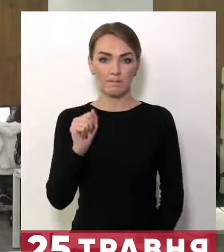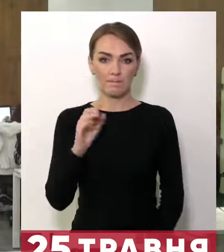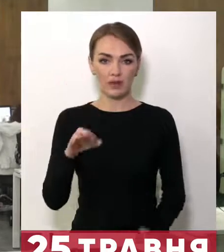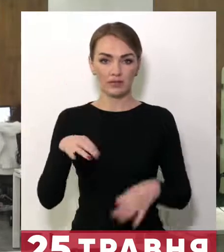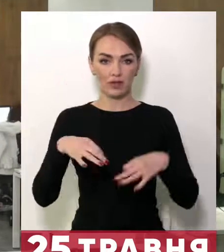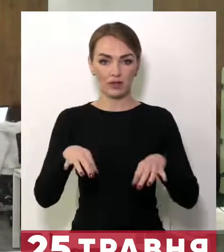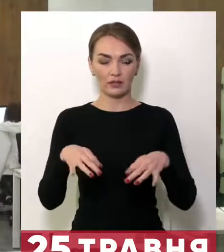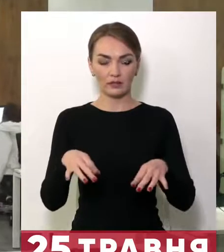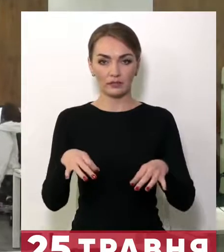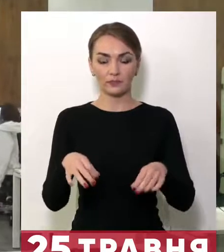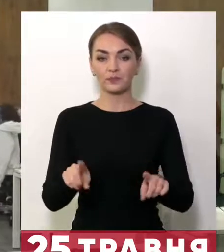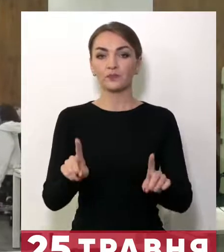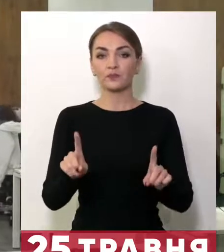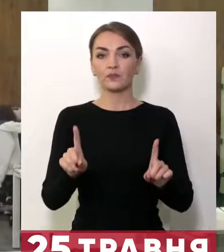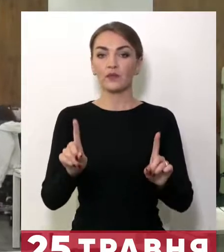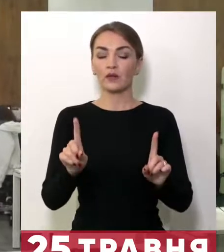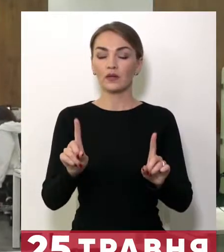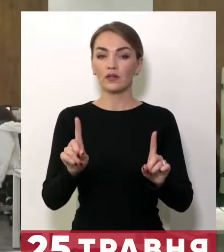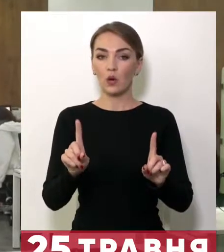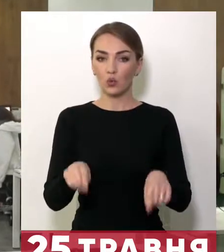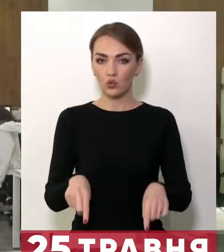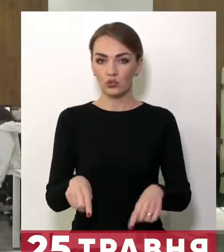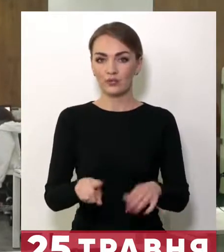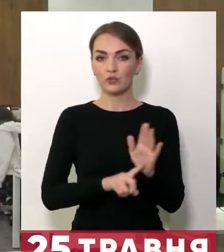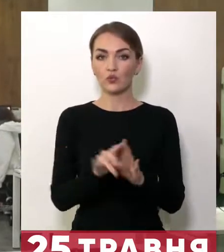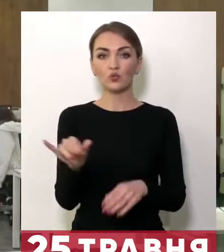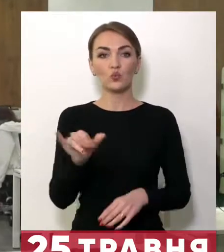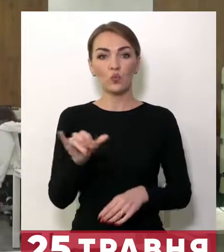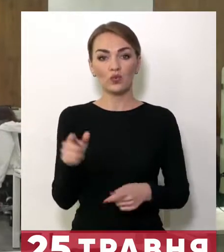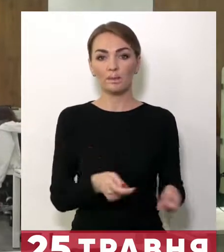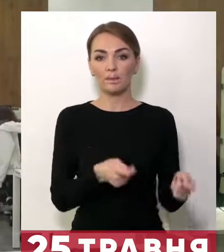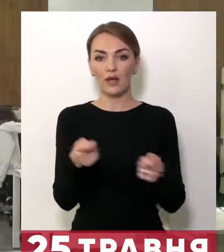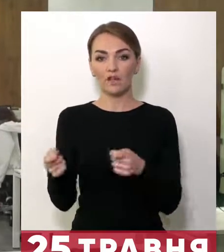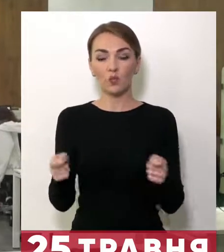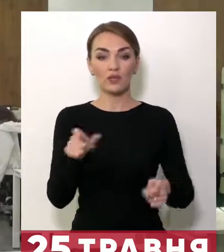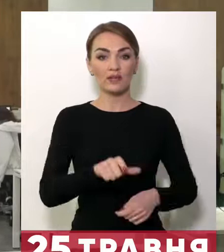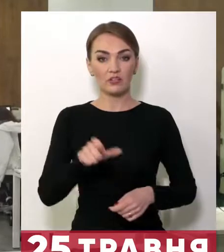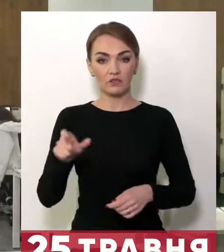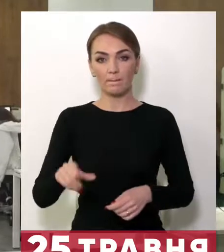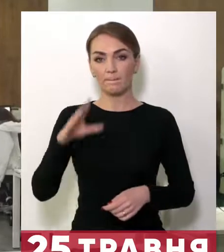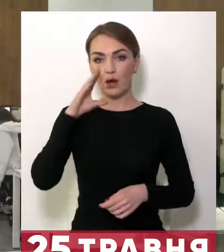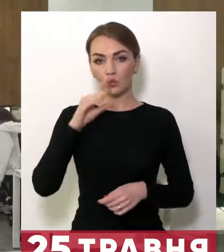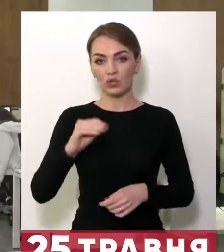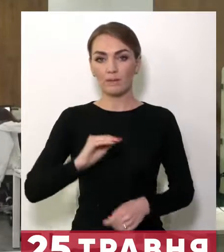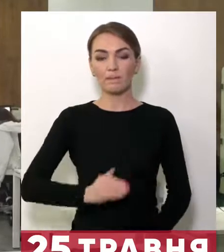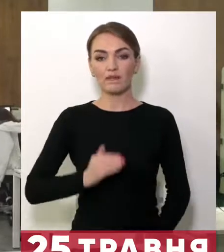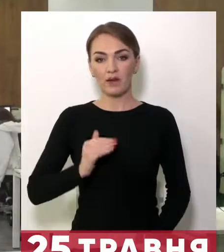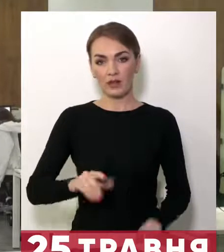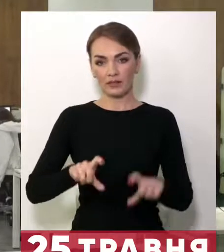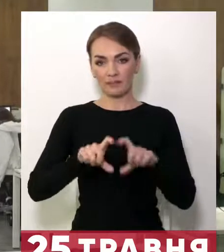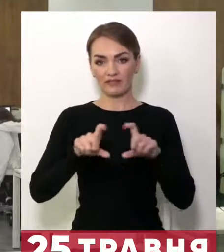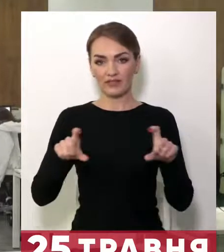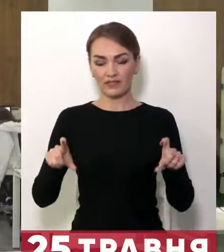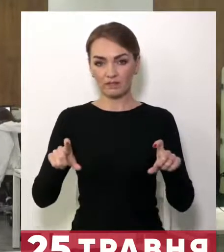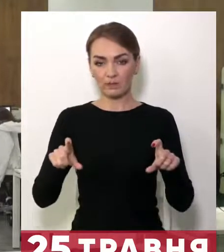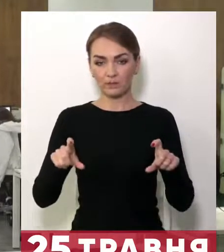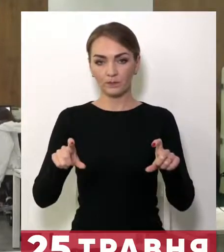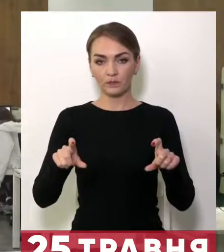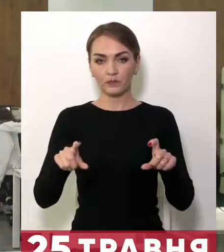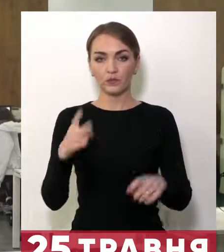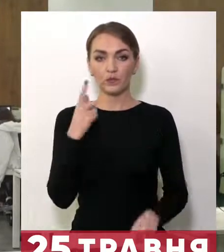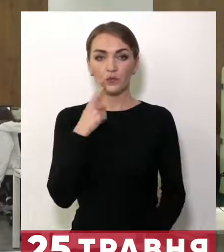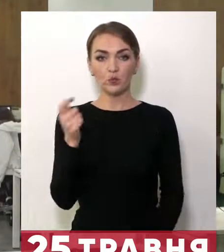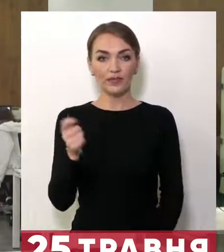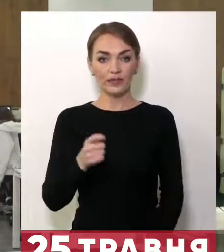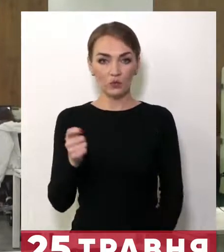Київ-Пастрансу. Також з суботи перевозять пасажирів і маршрутки приватних перевезників. У